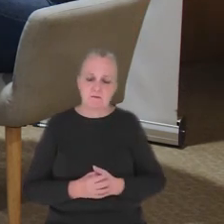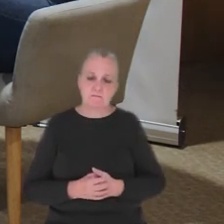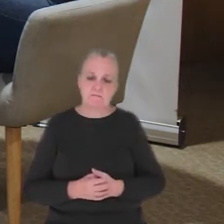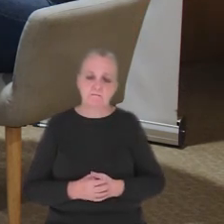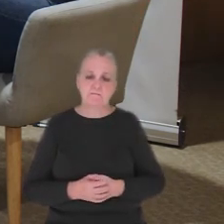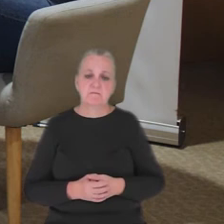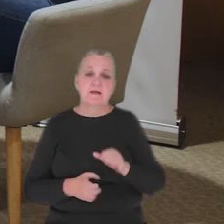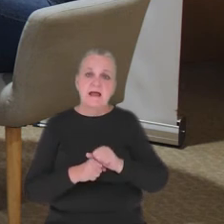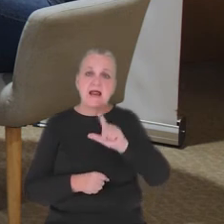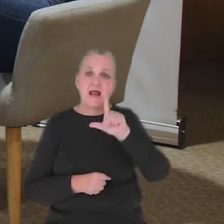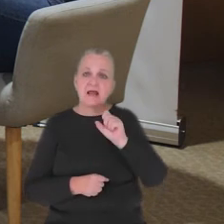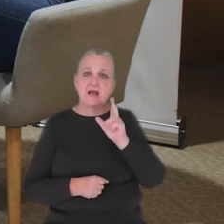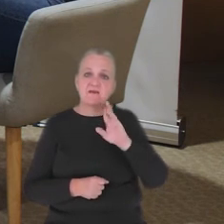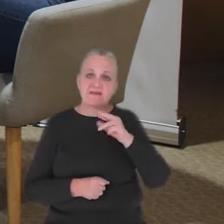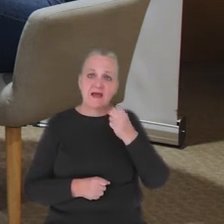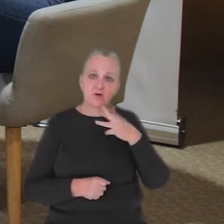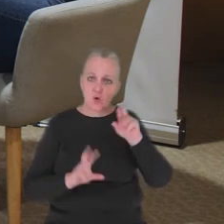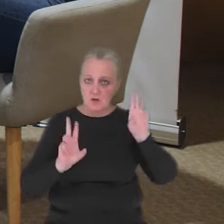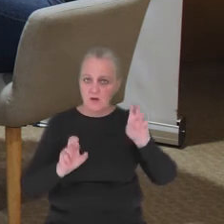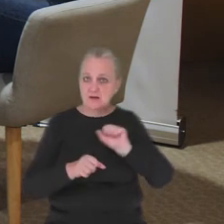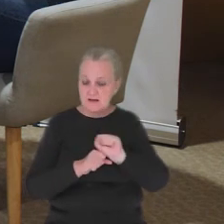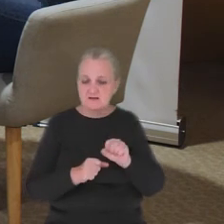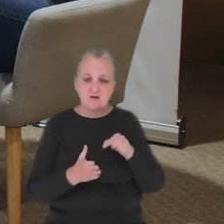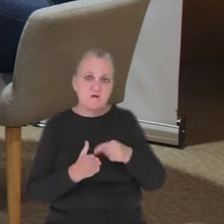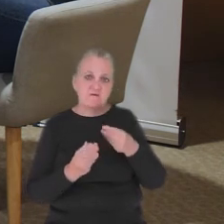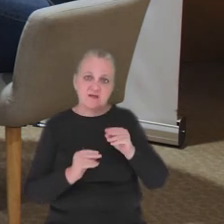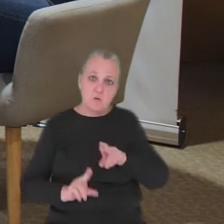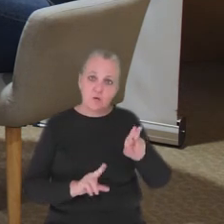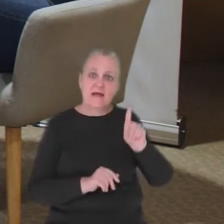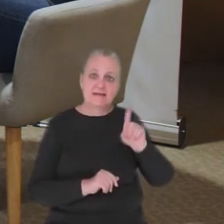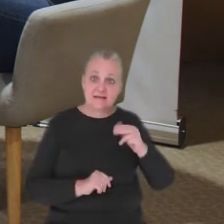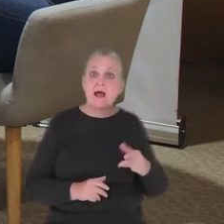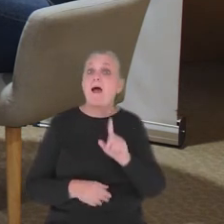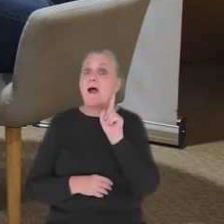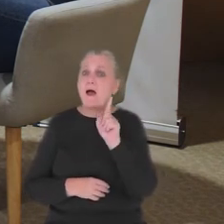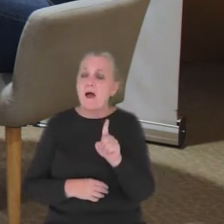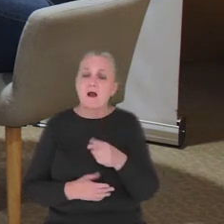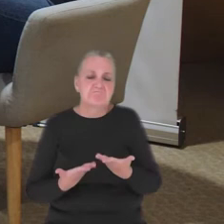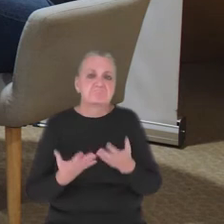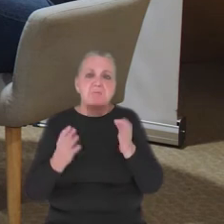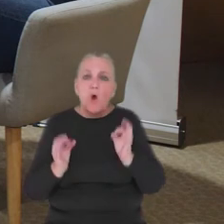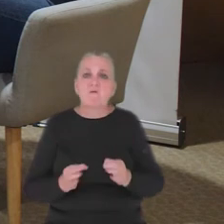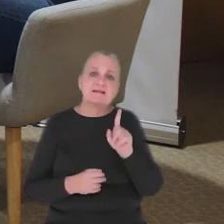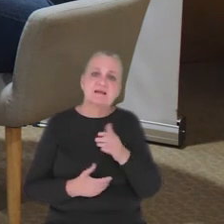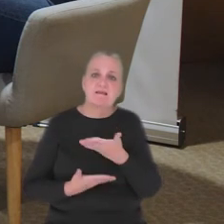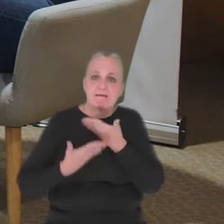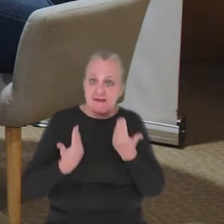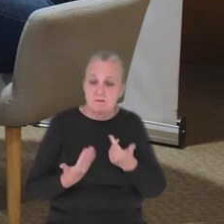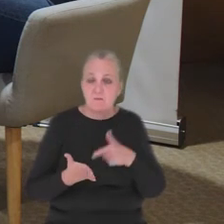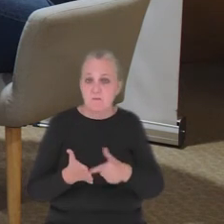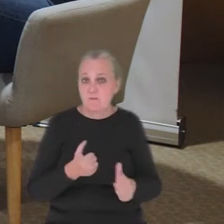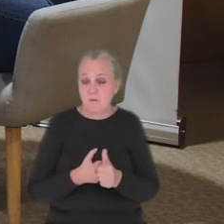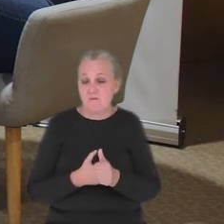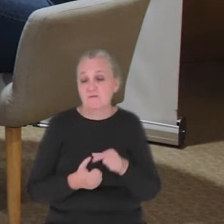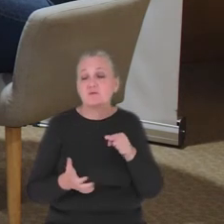jest Likwidator, co jest, tak, jest to bardziej zinowe, ale właśnie jakby nieobecność wynika właśnie z tego, że jednak